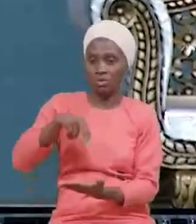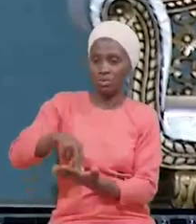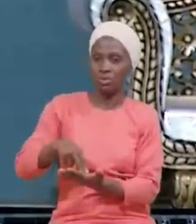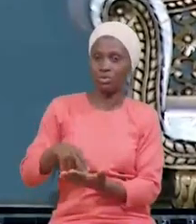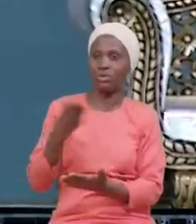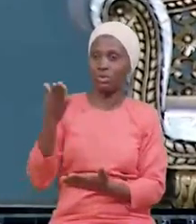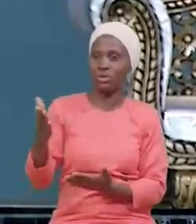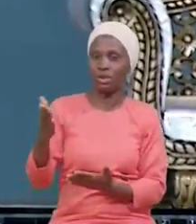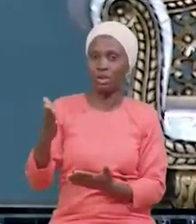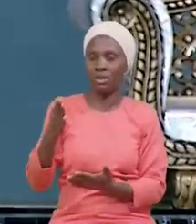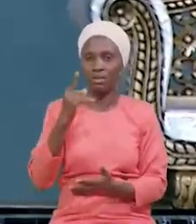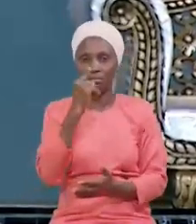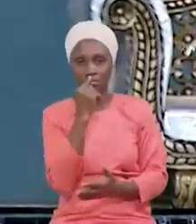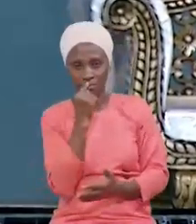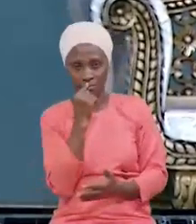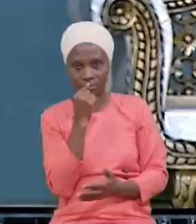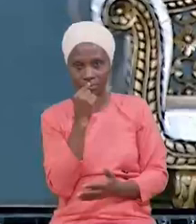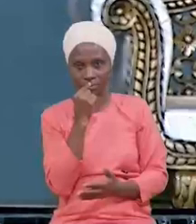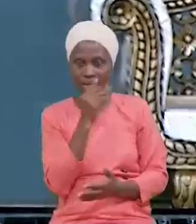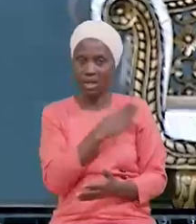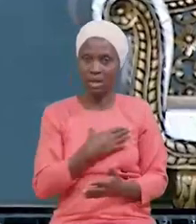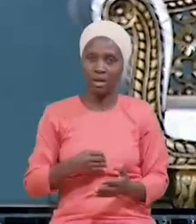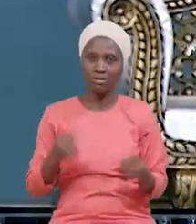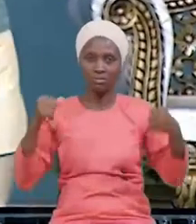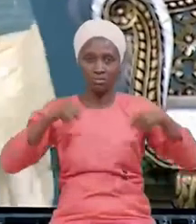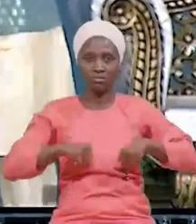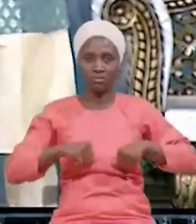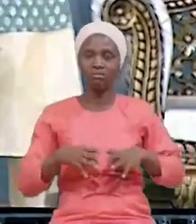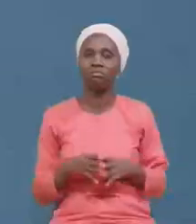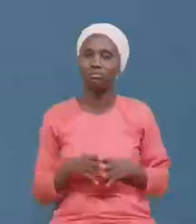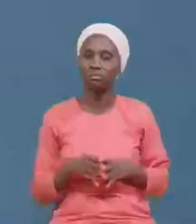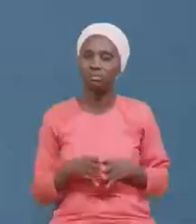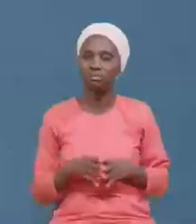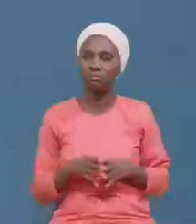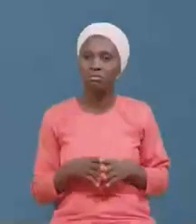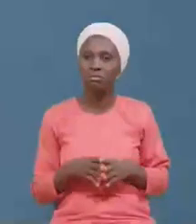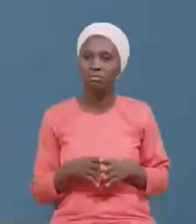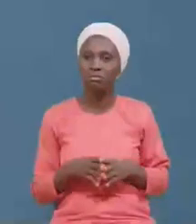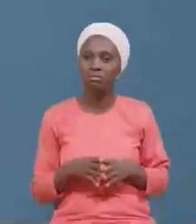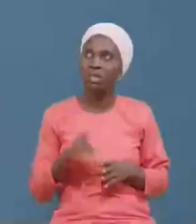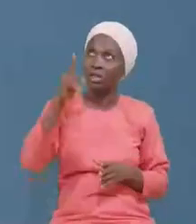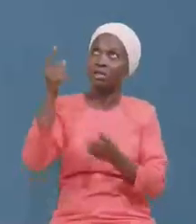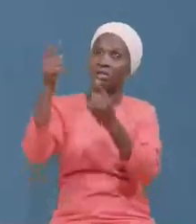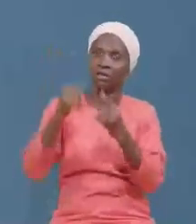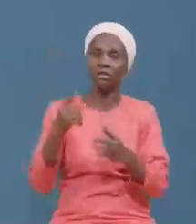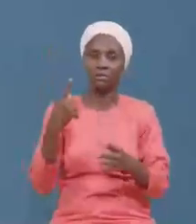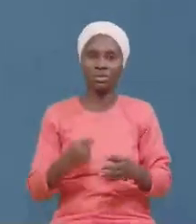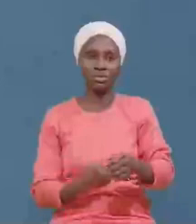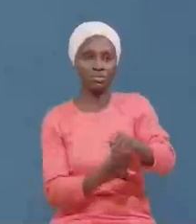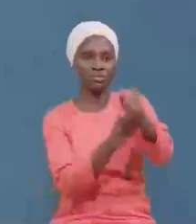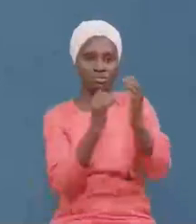Nous tenons debout, silencieux et condamnés. Et voici l'avocat se